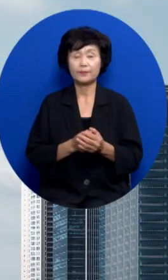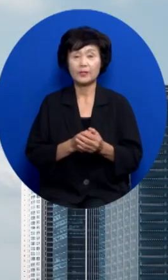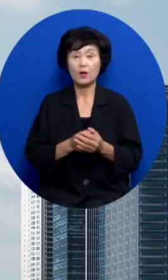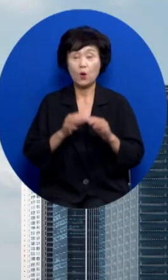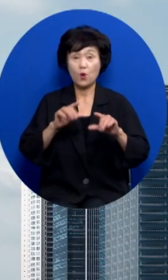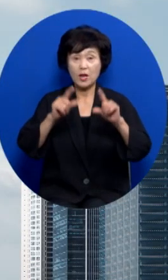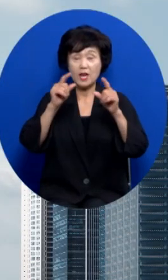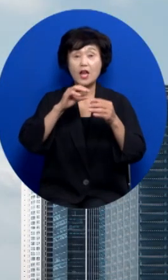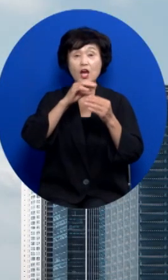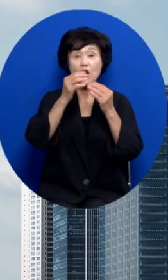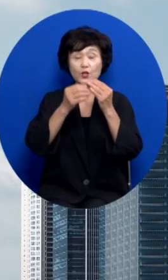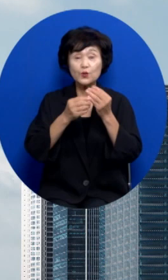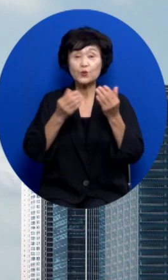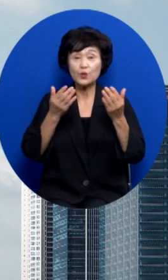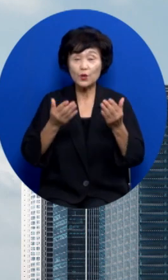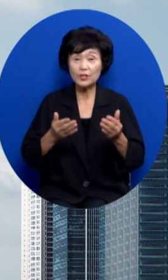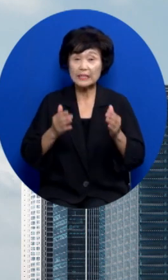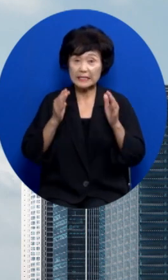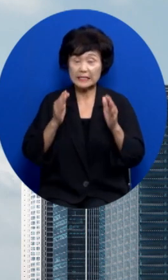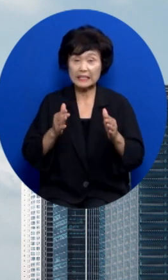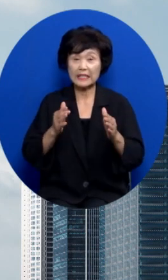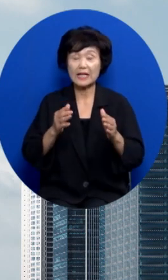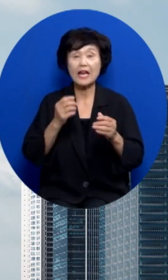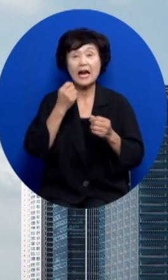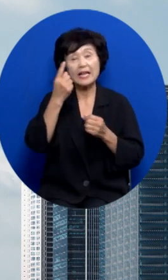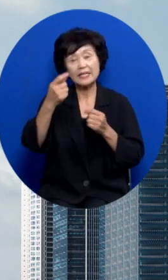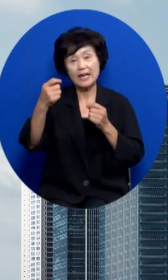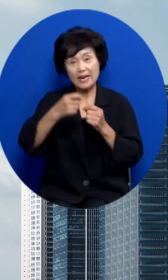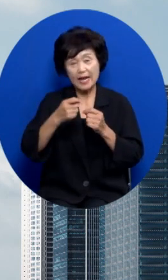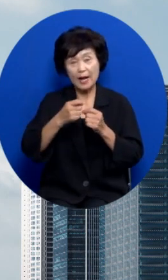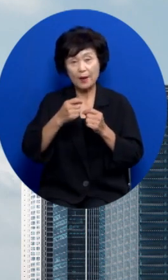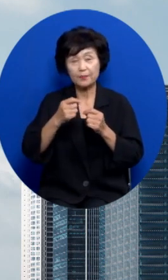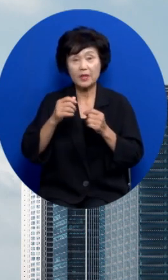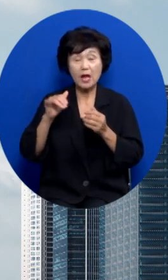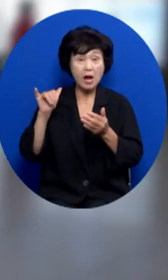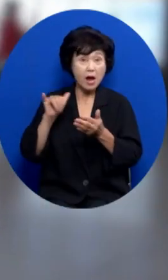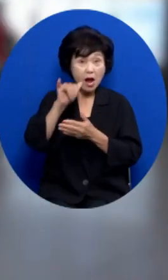올해 추석 연휴를 한 달여 앞두고 매진 항공편들이 나오고 있습니다.